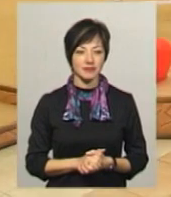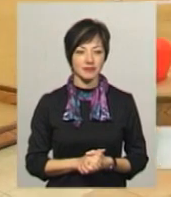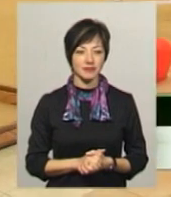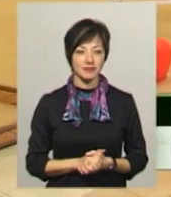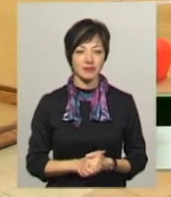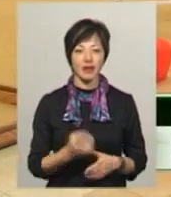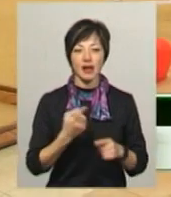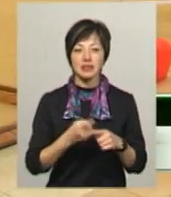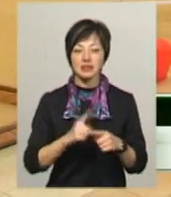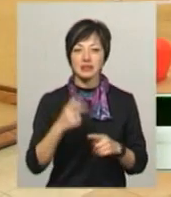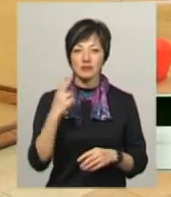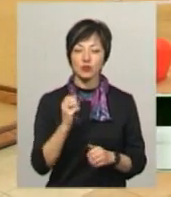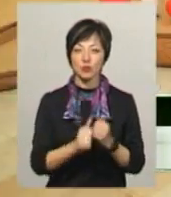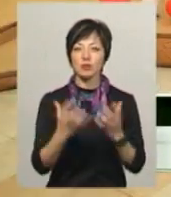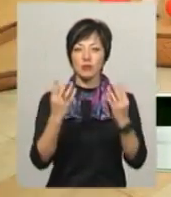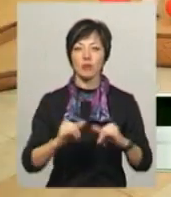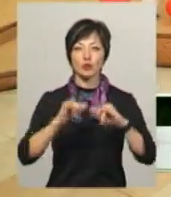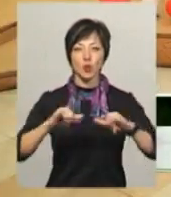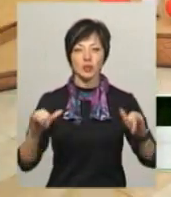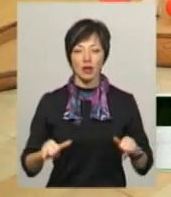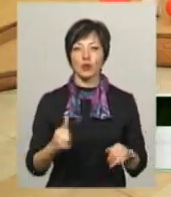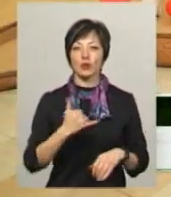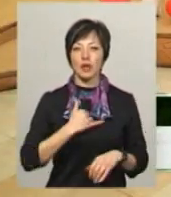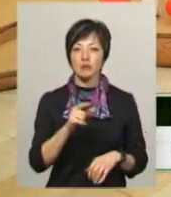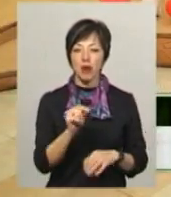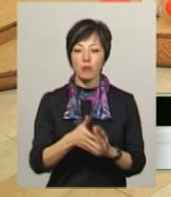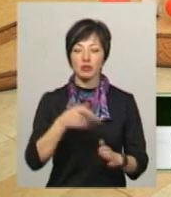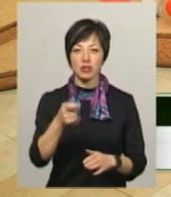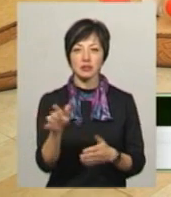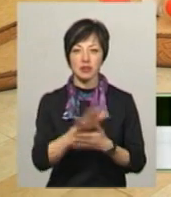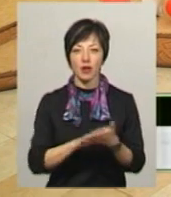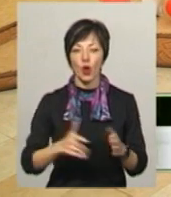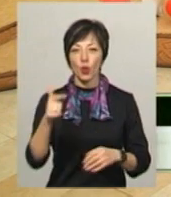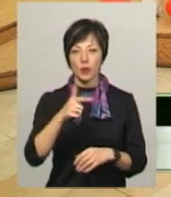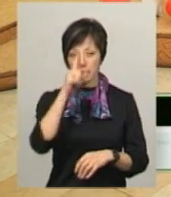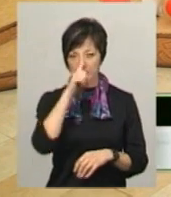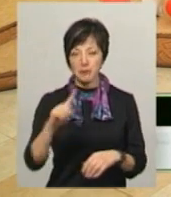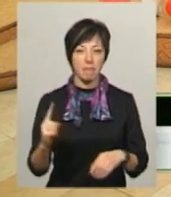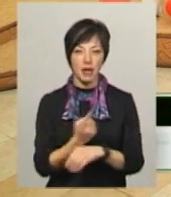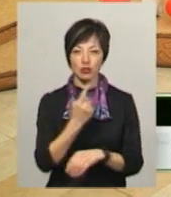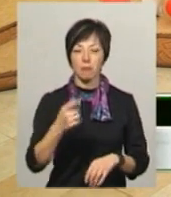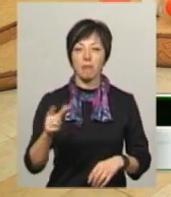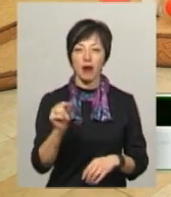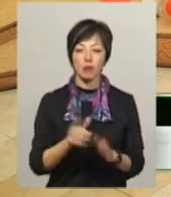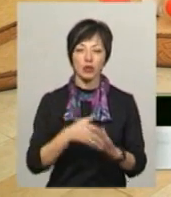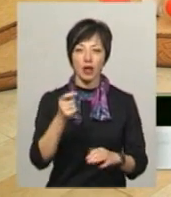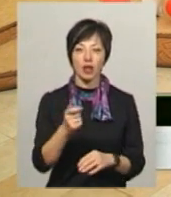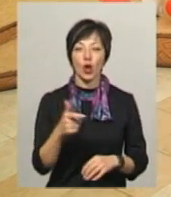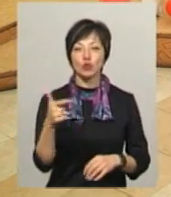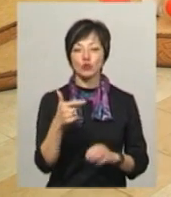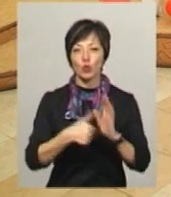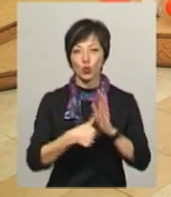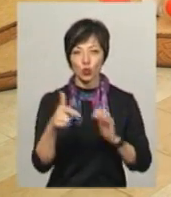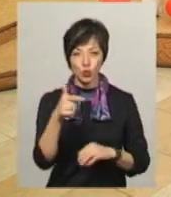Ця цифра з кожним днем зростала. По-перше, у нас пари почали подавати заяви ще в грудні місяці. Саме перша пара подала заяву 6 грудня, тобто вони